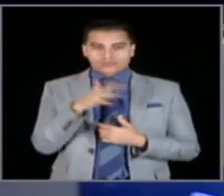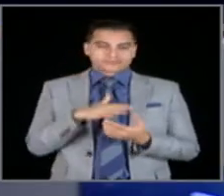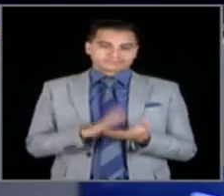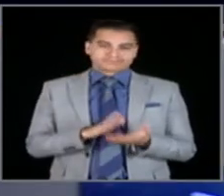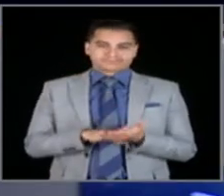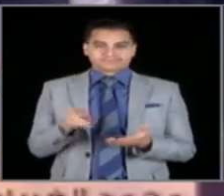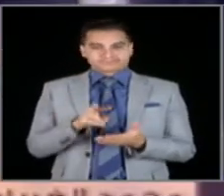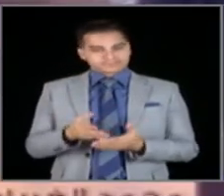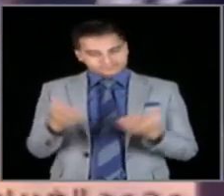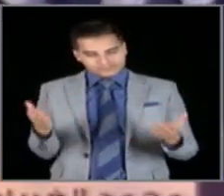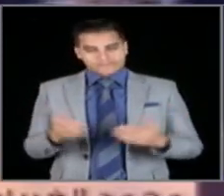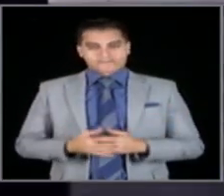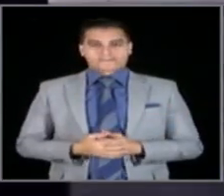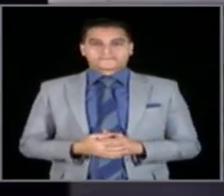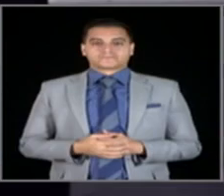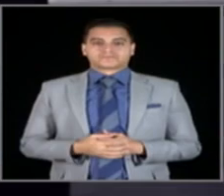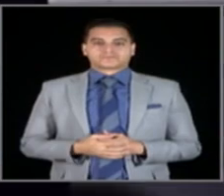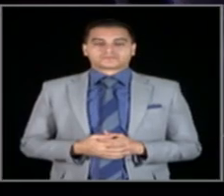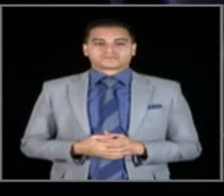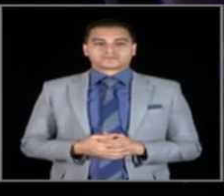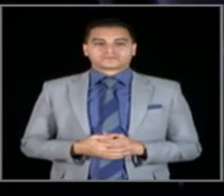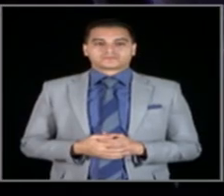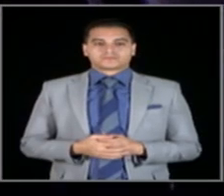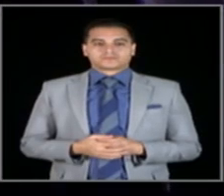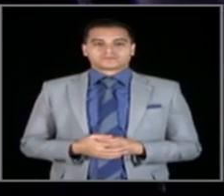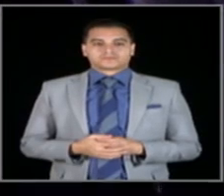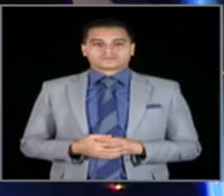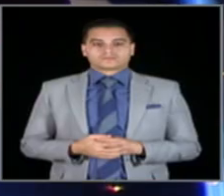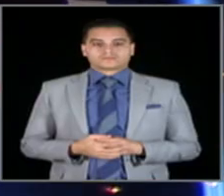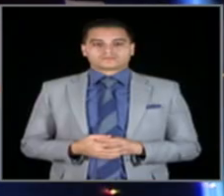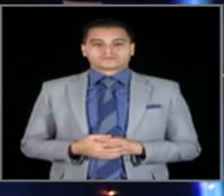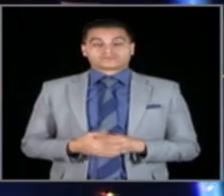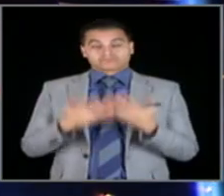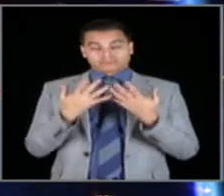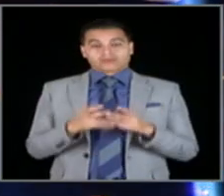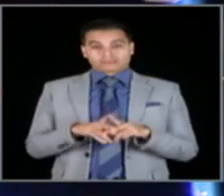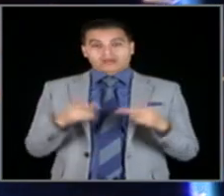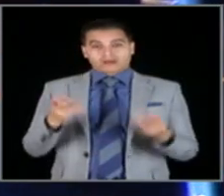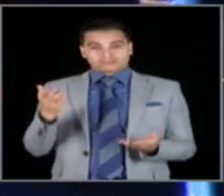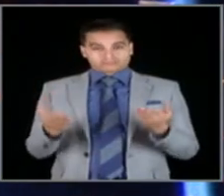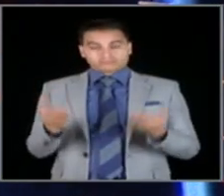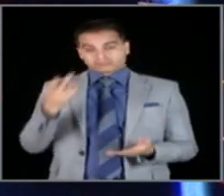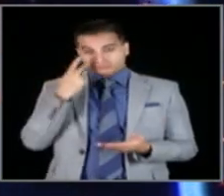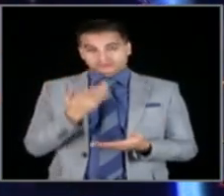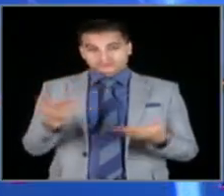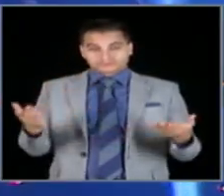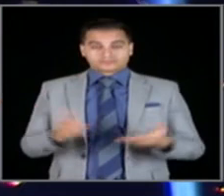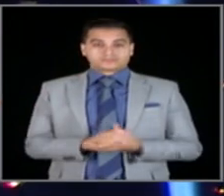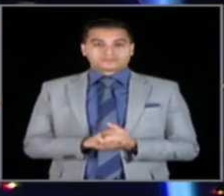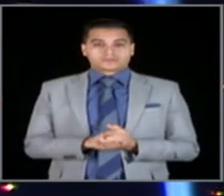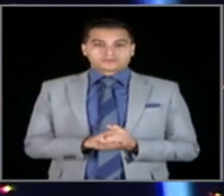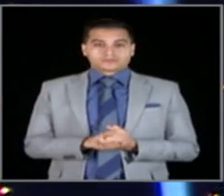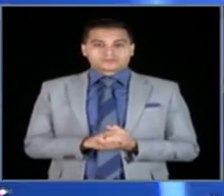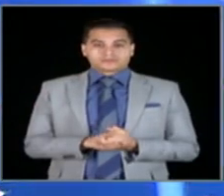نحيي محمود وشيماء. شيماء ومحمود. نتيجة اتغيرت.